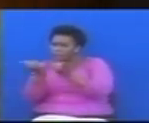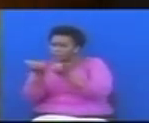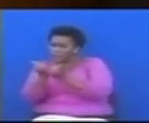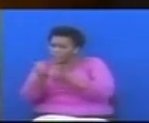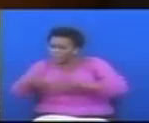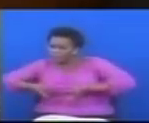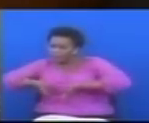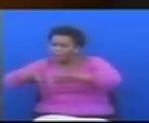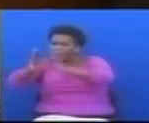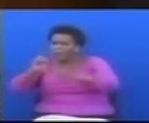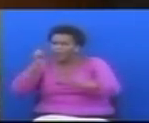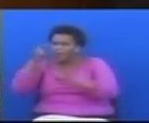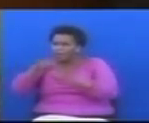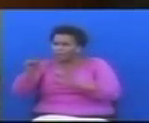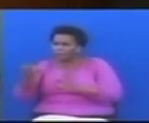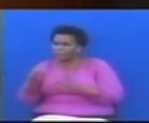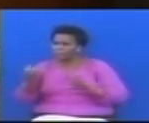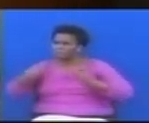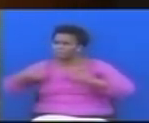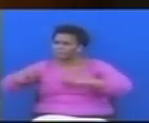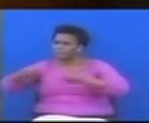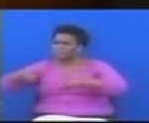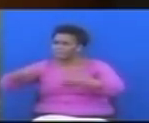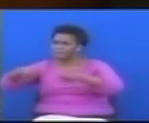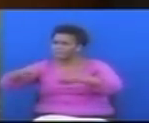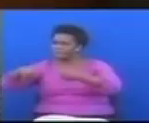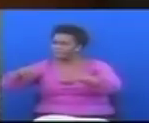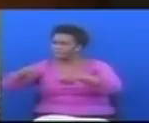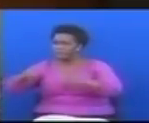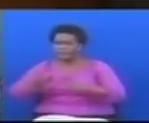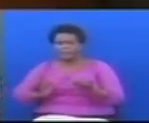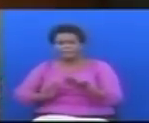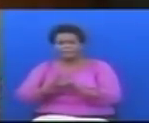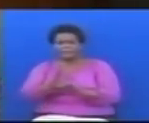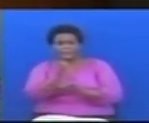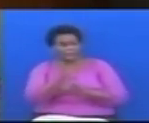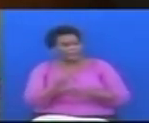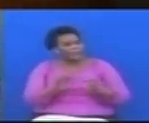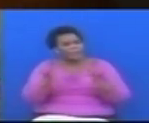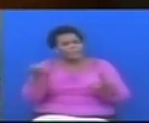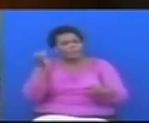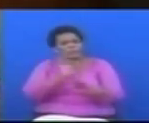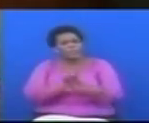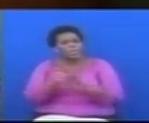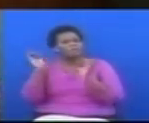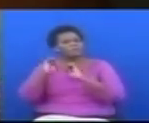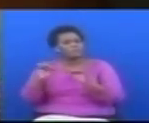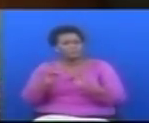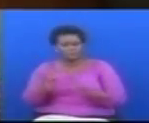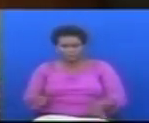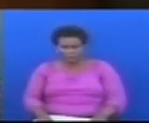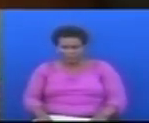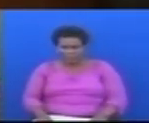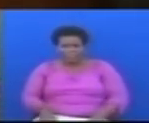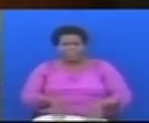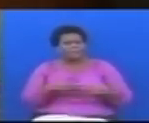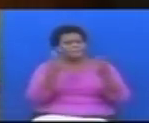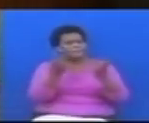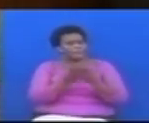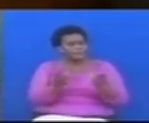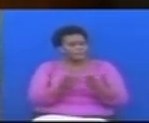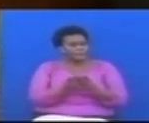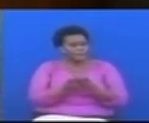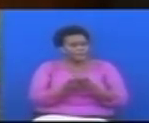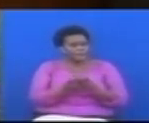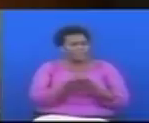utaalamu. Wakati mwingine hawajui barabara iende hivi, kwa hiyo wanakutana na changamoto hizo, lakini pia wanakutana na changamoto sehemu